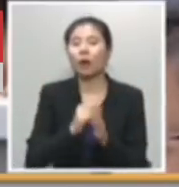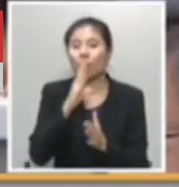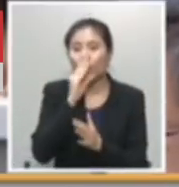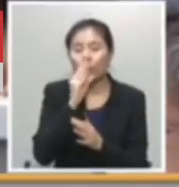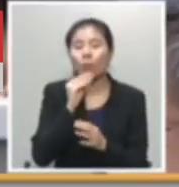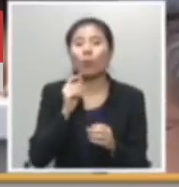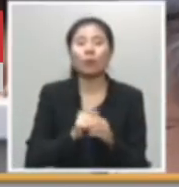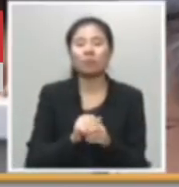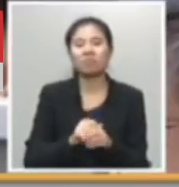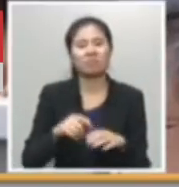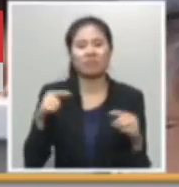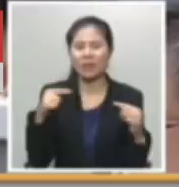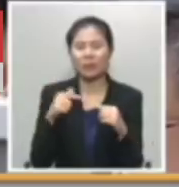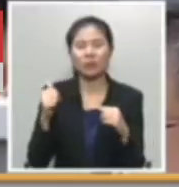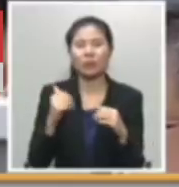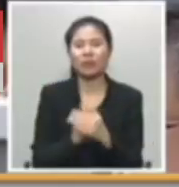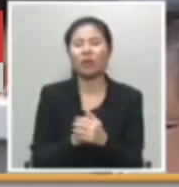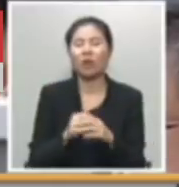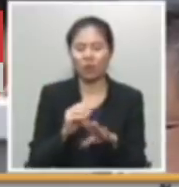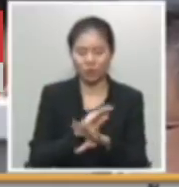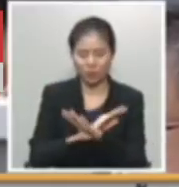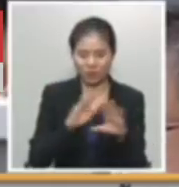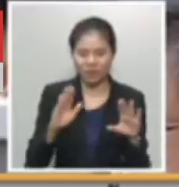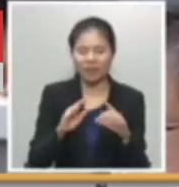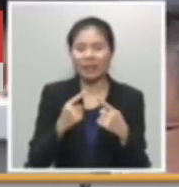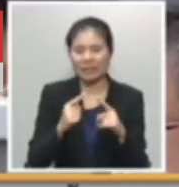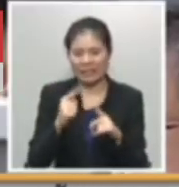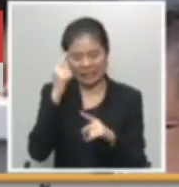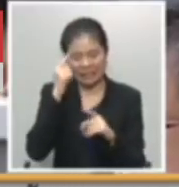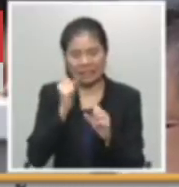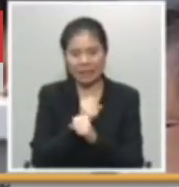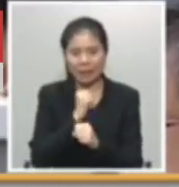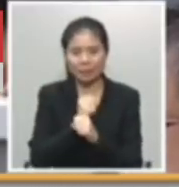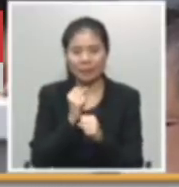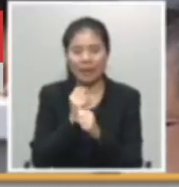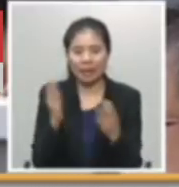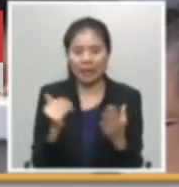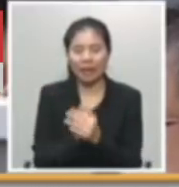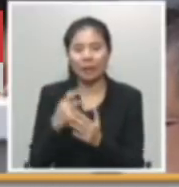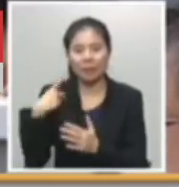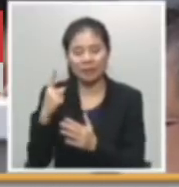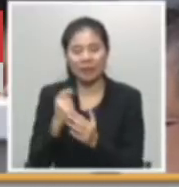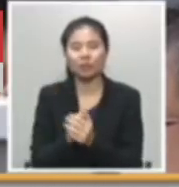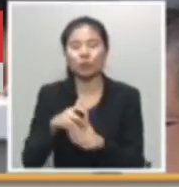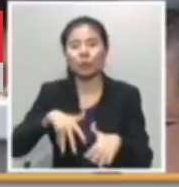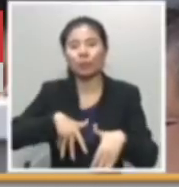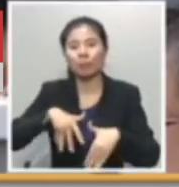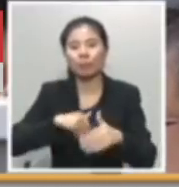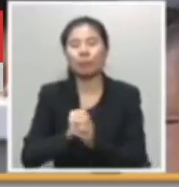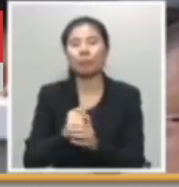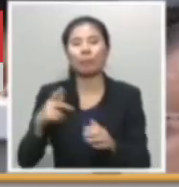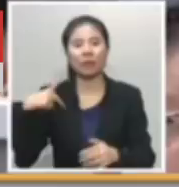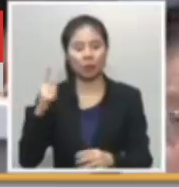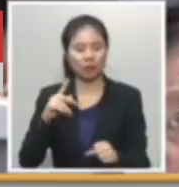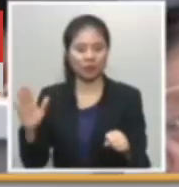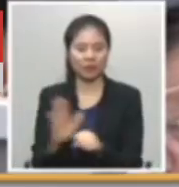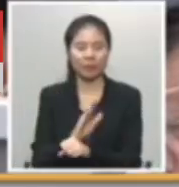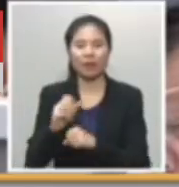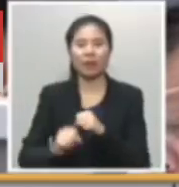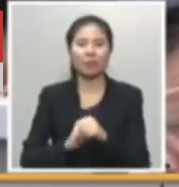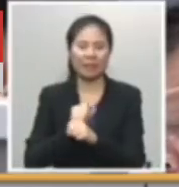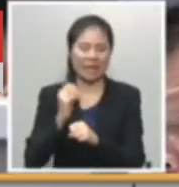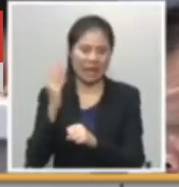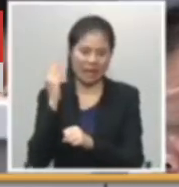ใจเลยครับเพราะติดใจอย่างเดียวคือทำไงให้ประชาชนได้ประโยชน์ผมอยากจะบอกว่า5ปีที่ผ่านมา